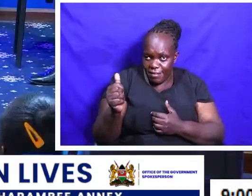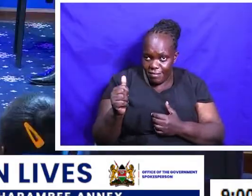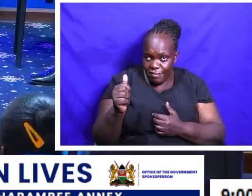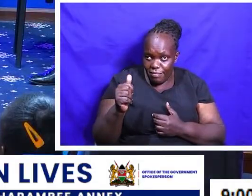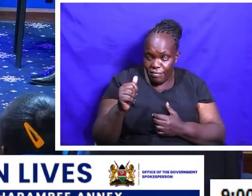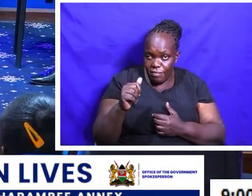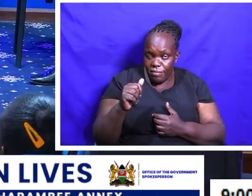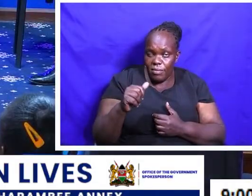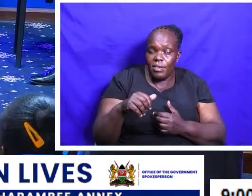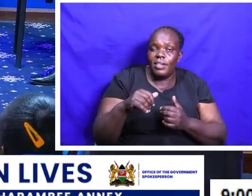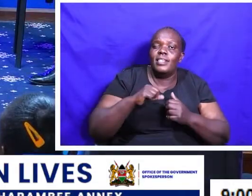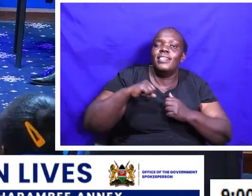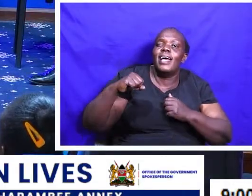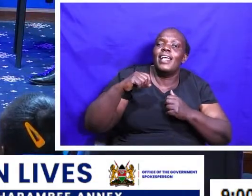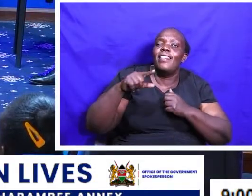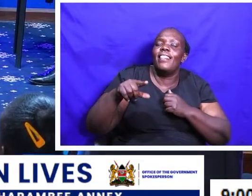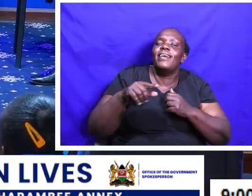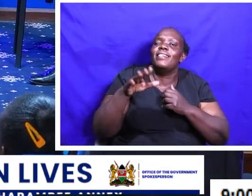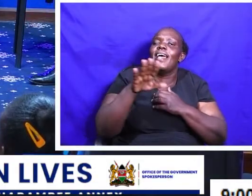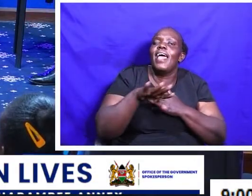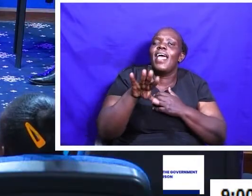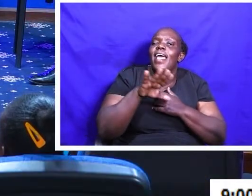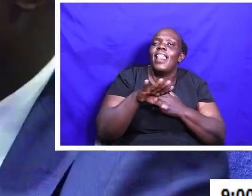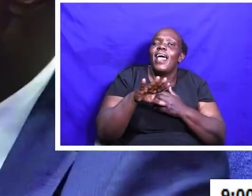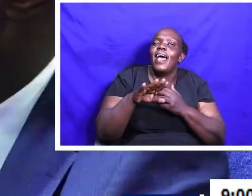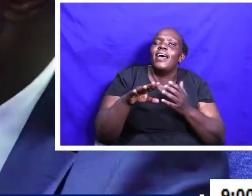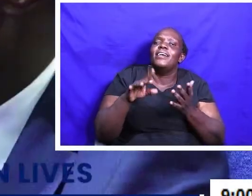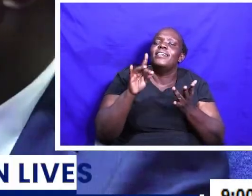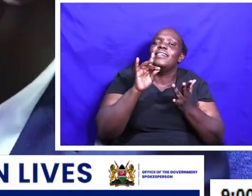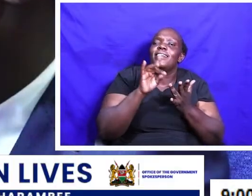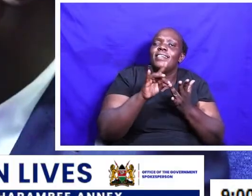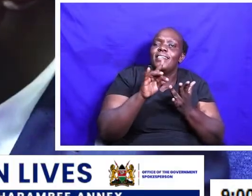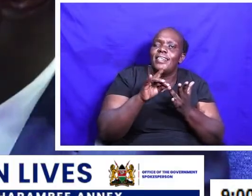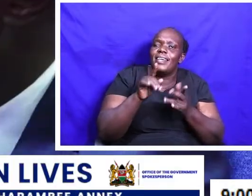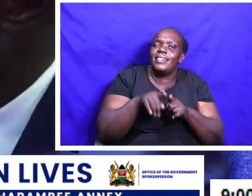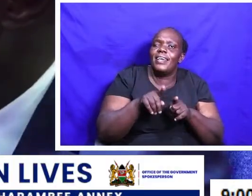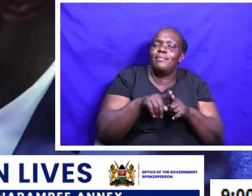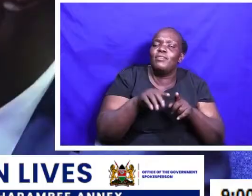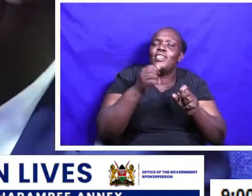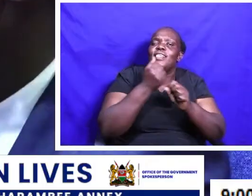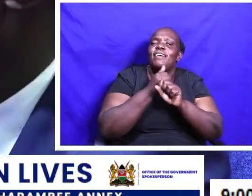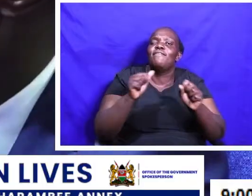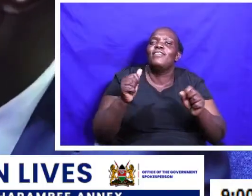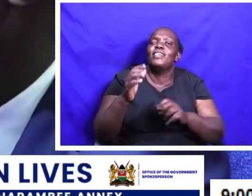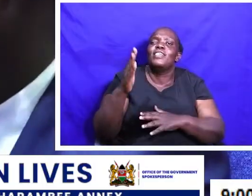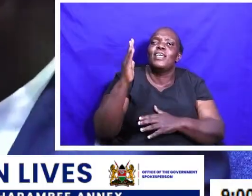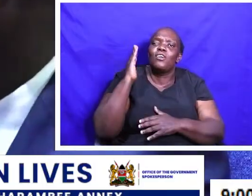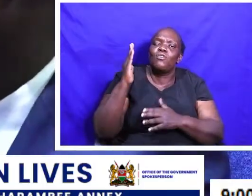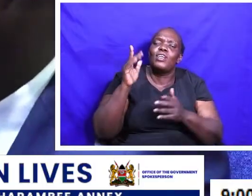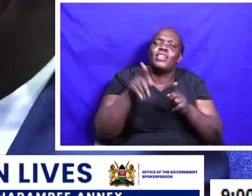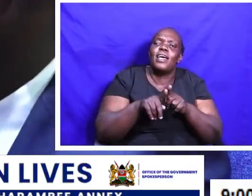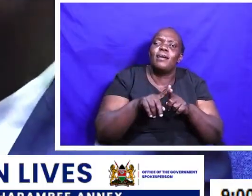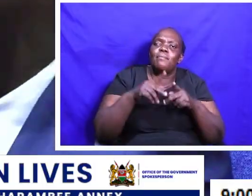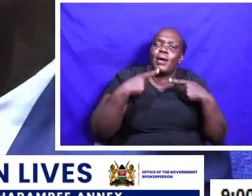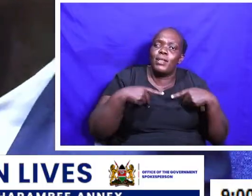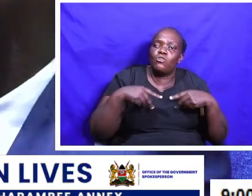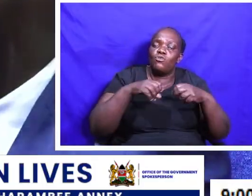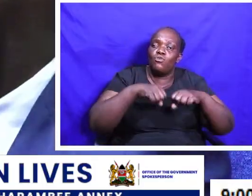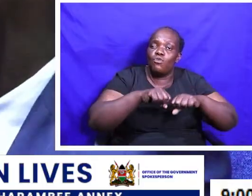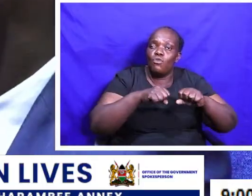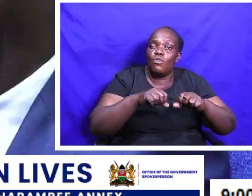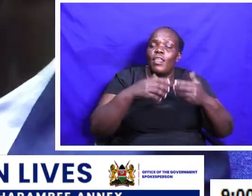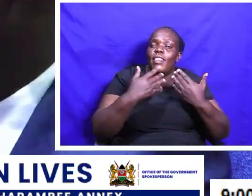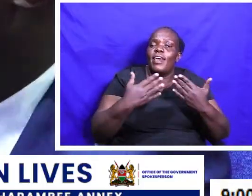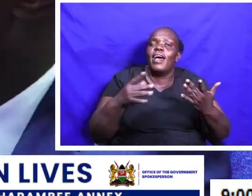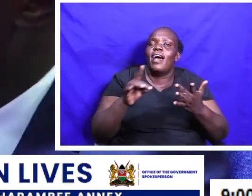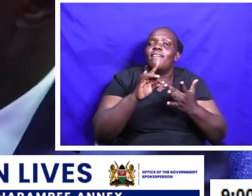serikali imefanya? Kando na hiyo maneno ya sensitization kwa maneno ya safety, security. Unajua sisi kama watu wa